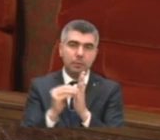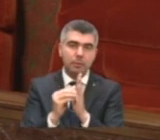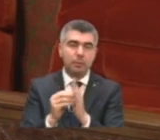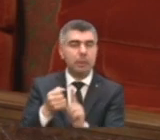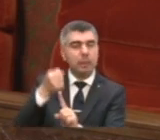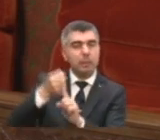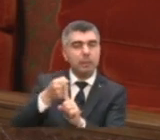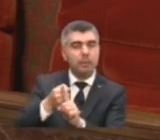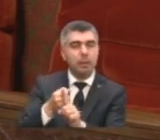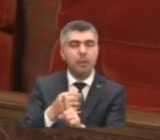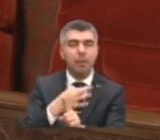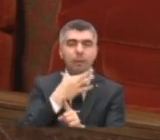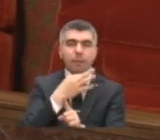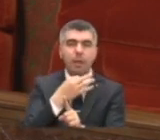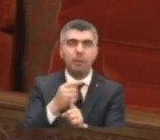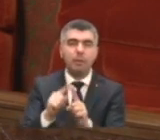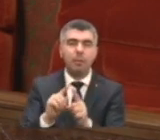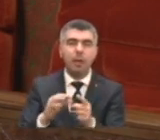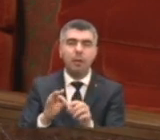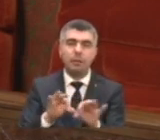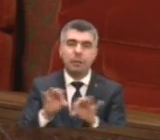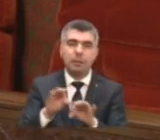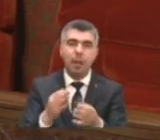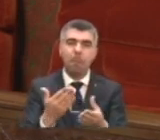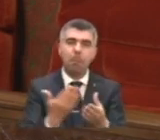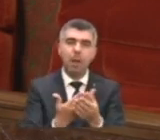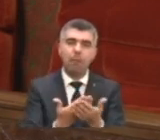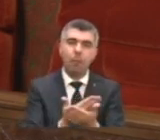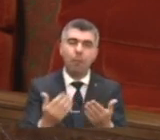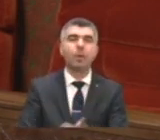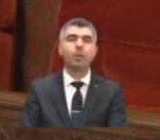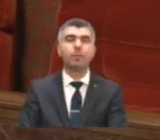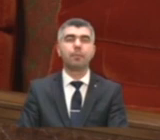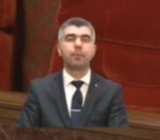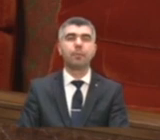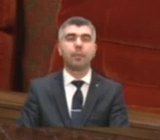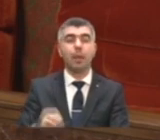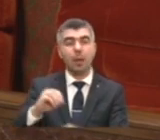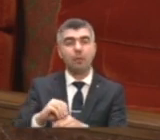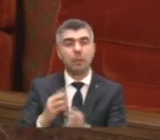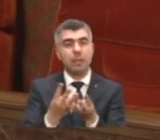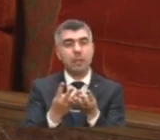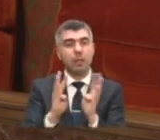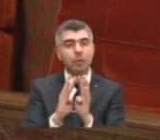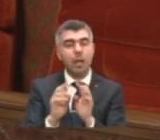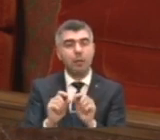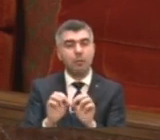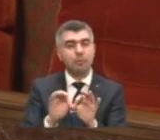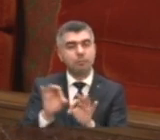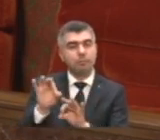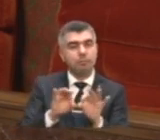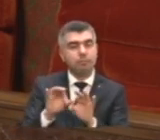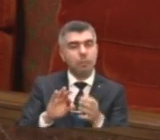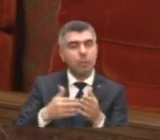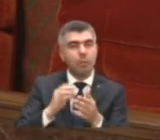على تبسيط ورقمنه المساطير الاداريه. من جهه اخرى تشتغل لجان تقنية مختلطة تتكون